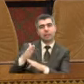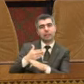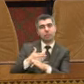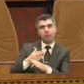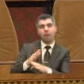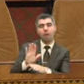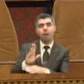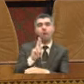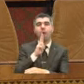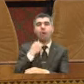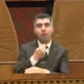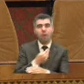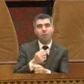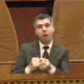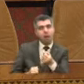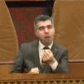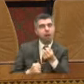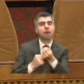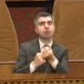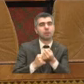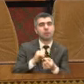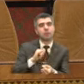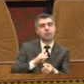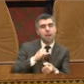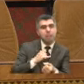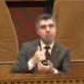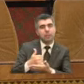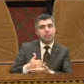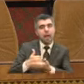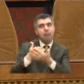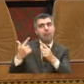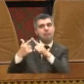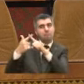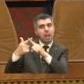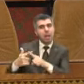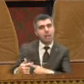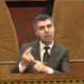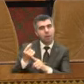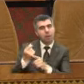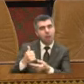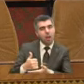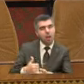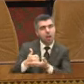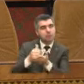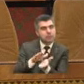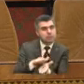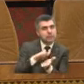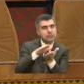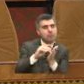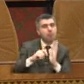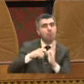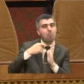الذاتي للشباب في المناطق القروية عبر تقديم دعم مالي للمشاريع المختارة، وتوعدت بتكوين ومواكبة